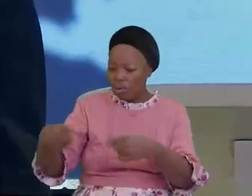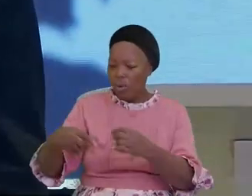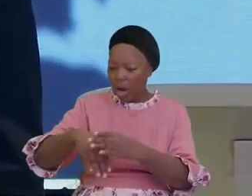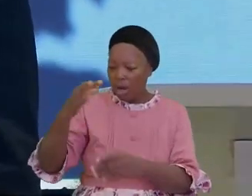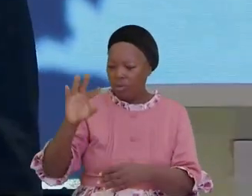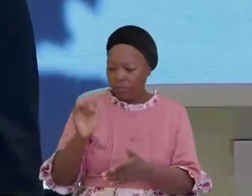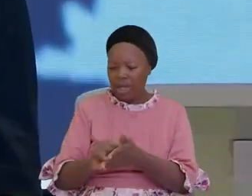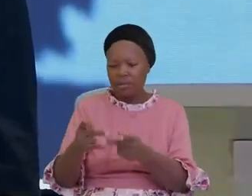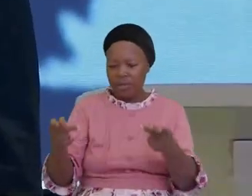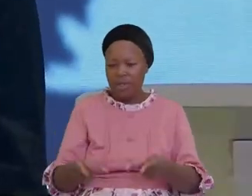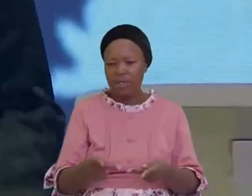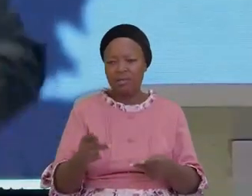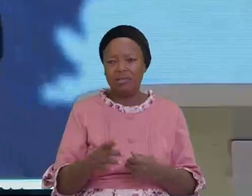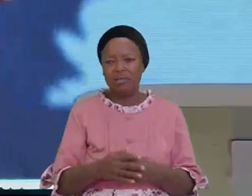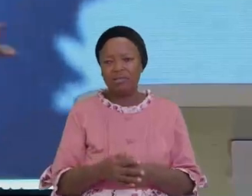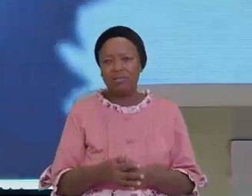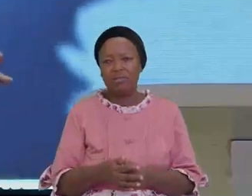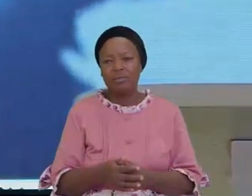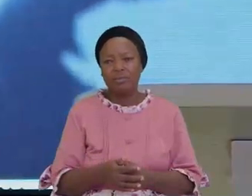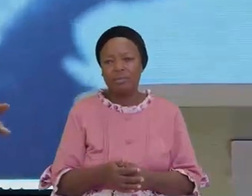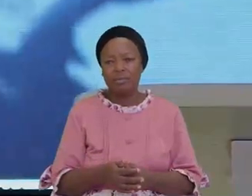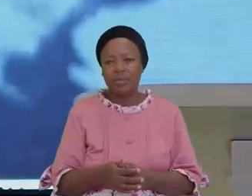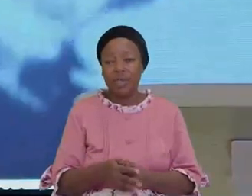Comme tu quittes ce lieu-là,